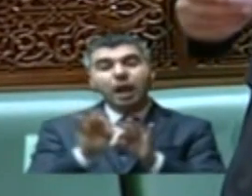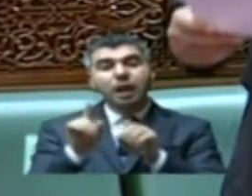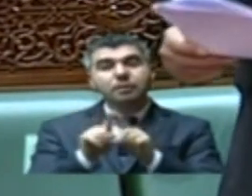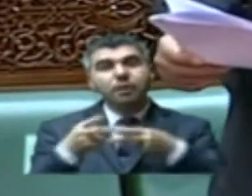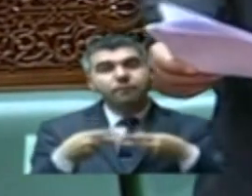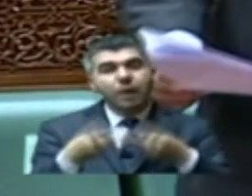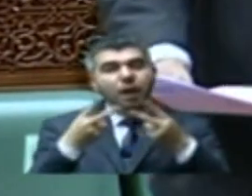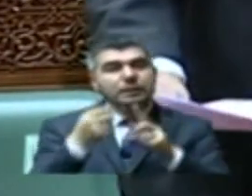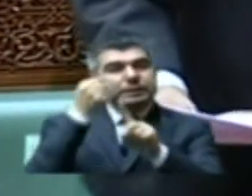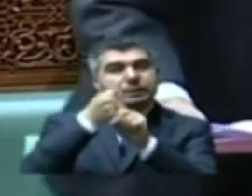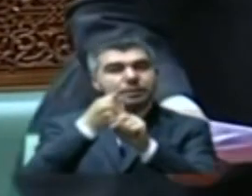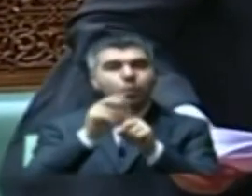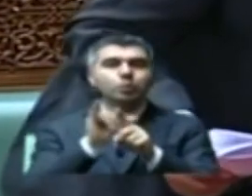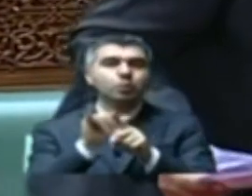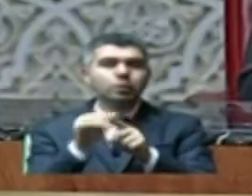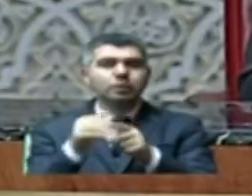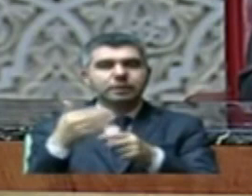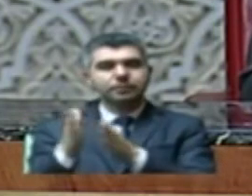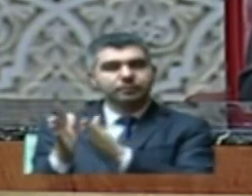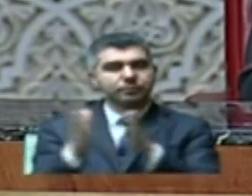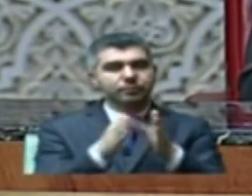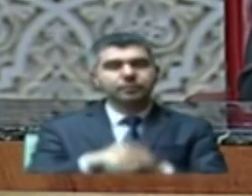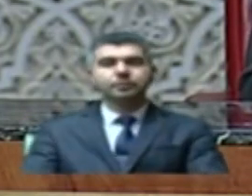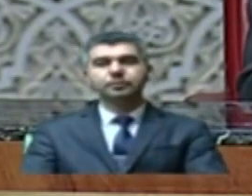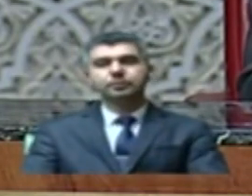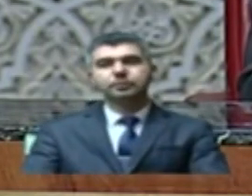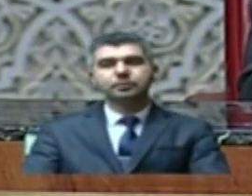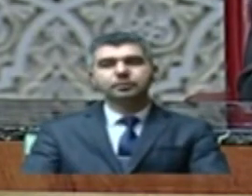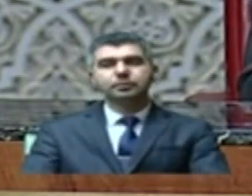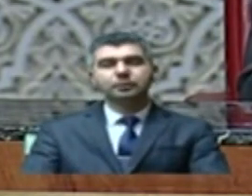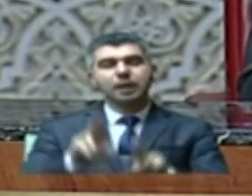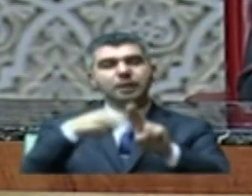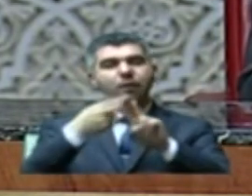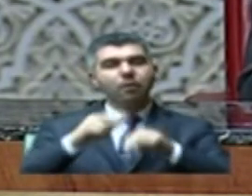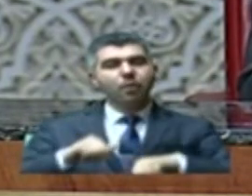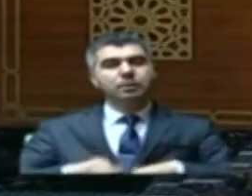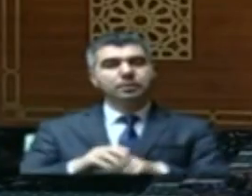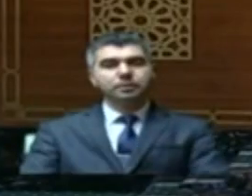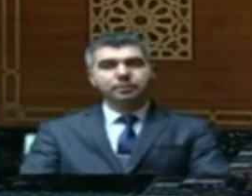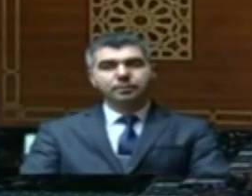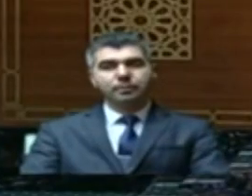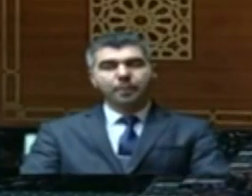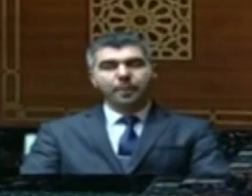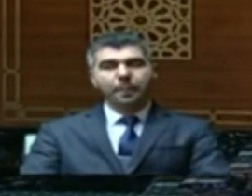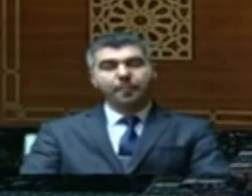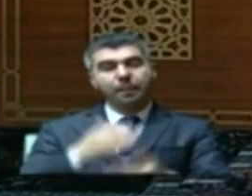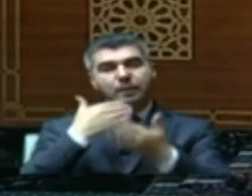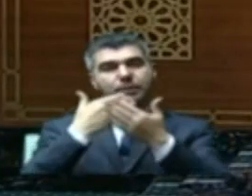لتنزيل هذه الإصلاحات؟ شكراً السيد الرئيس المحترم. السيد المستشار، لكم الكلمة السيد كاتب الدولة للإجابة على السؤال.